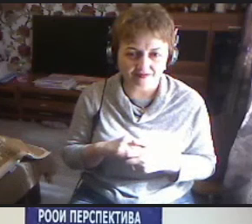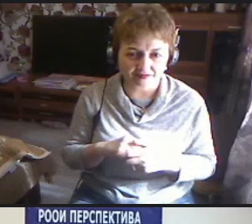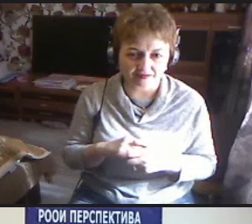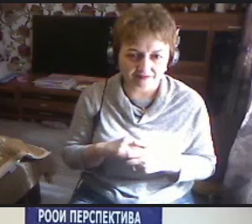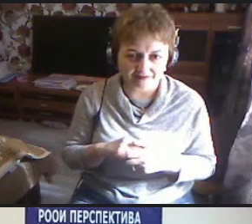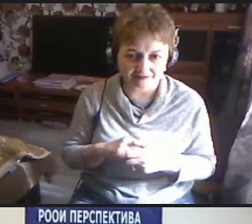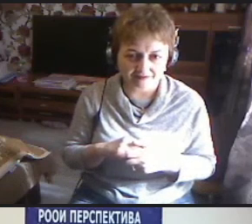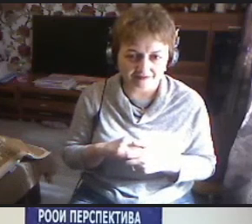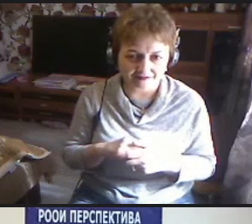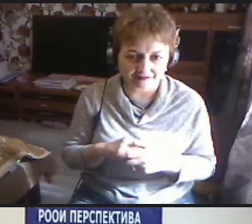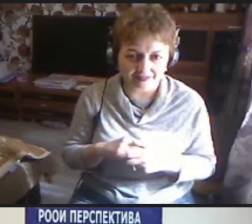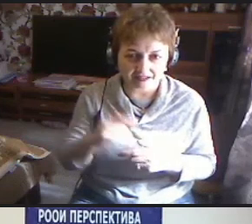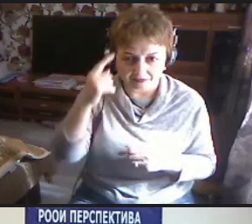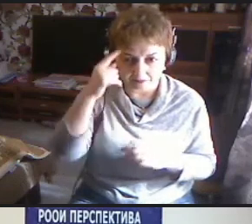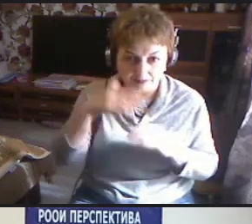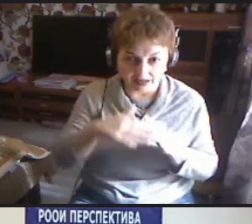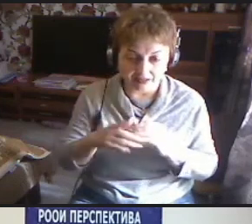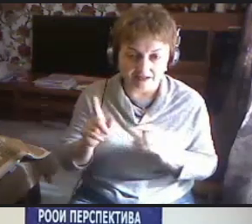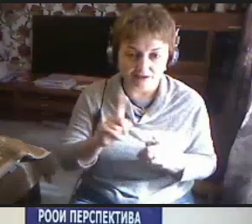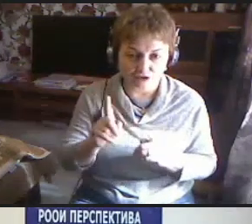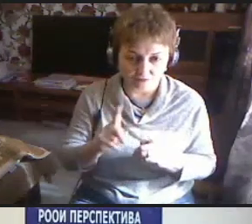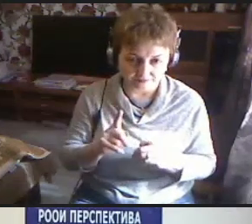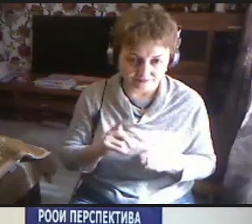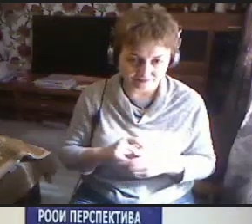Ну, понятно, что